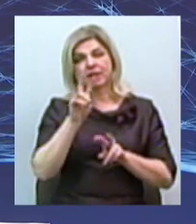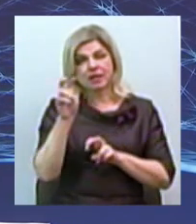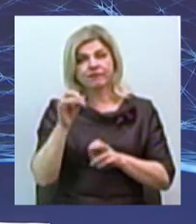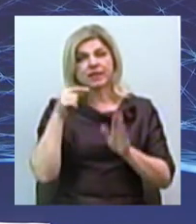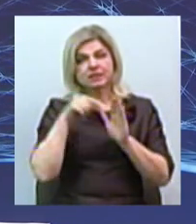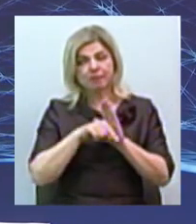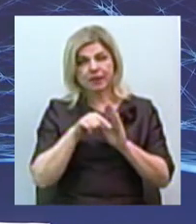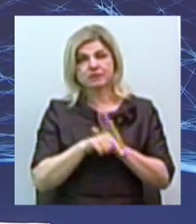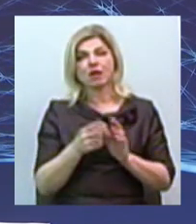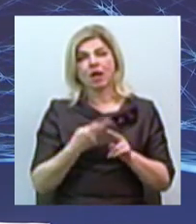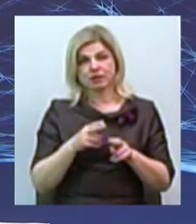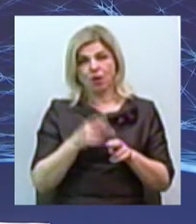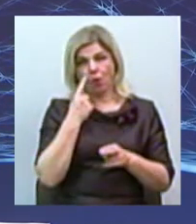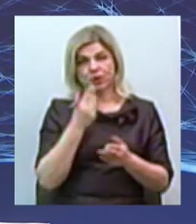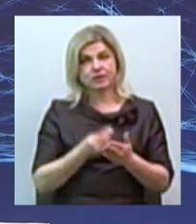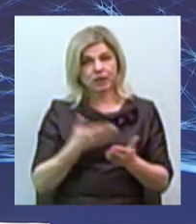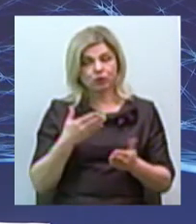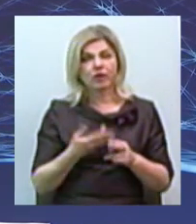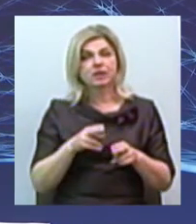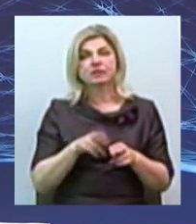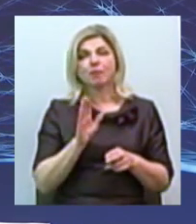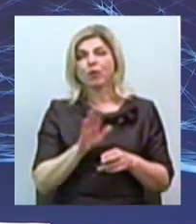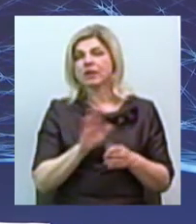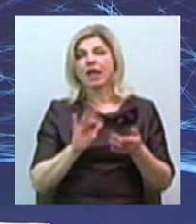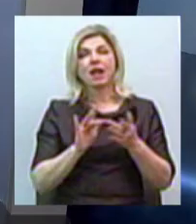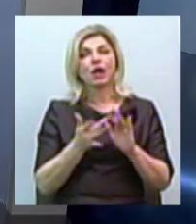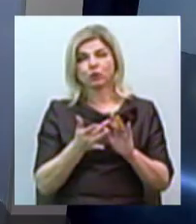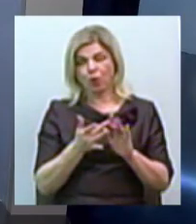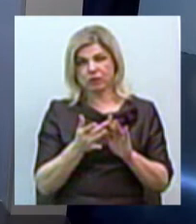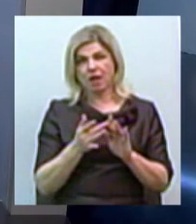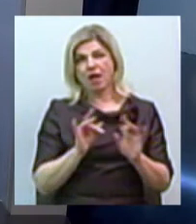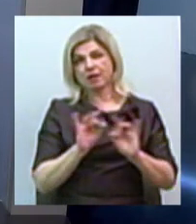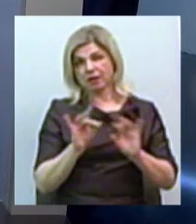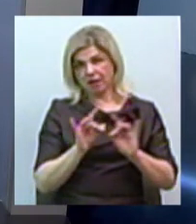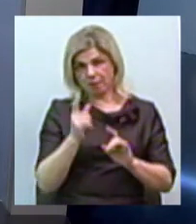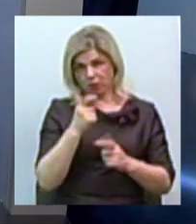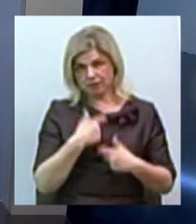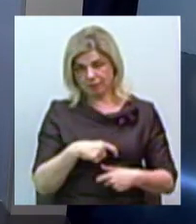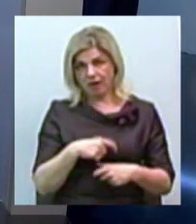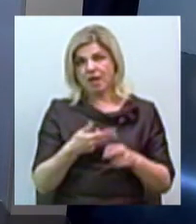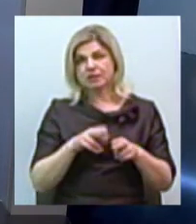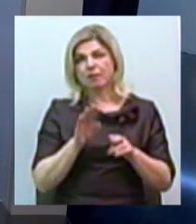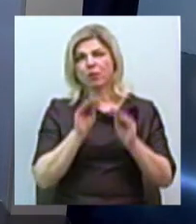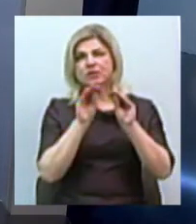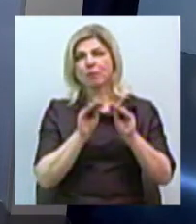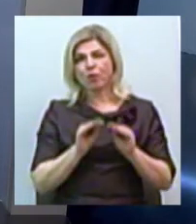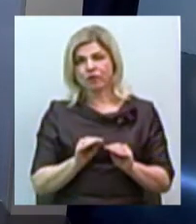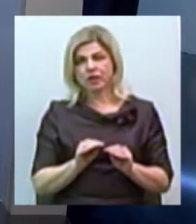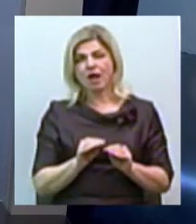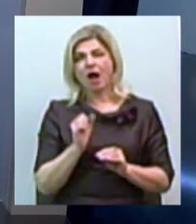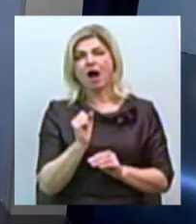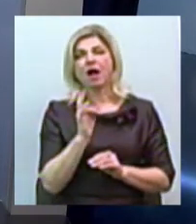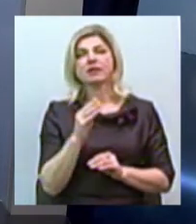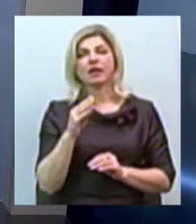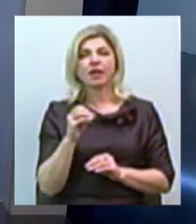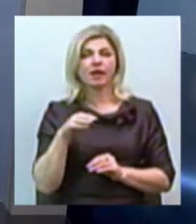змістом самооцінювання. І це вже буде не електронне портфоліо, це вже буде заповнення певних анкет і